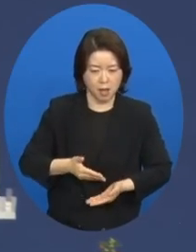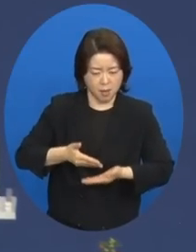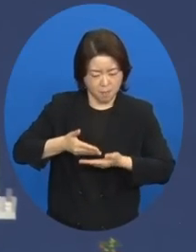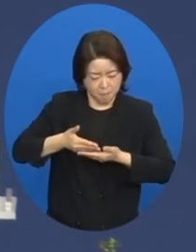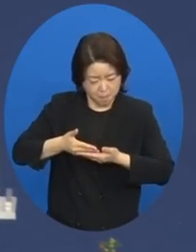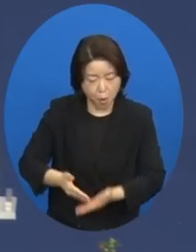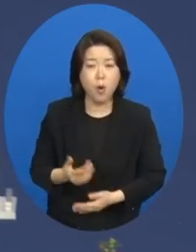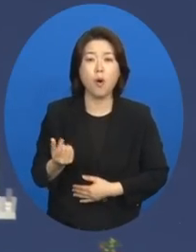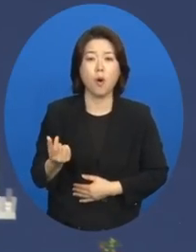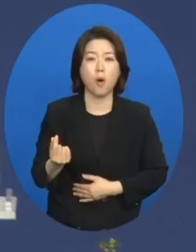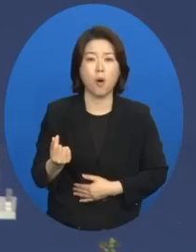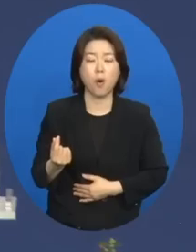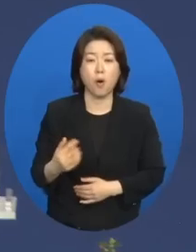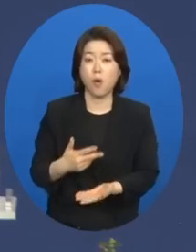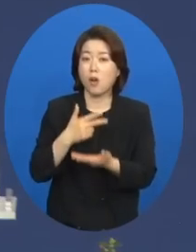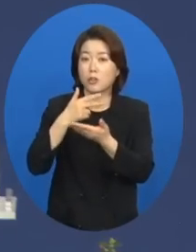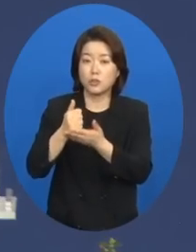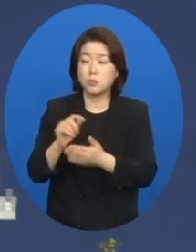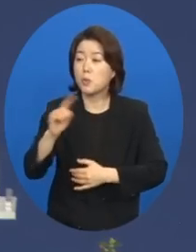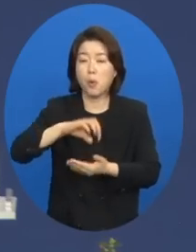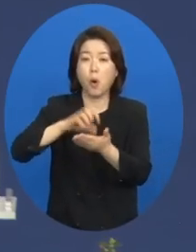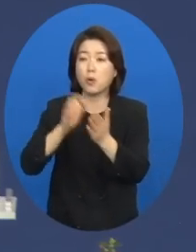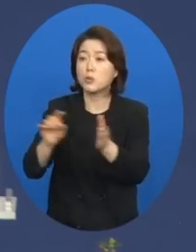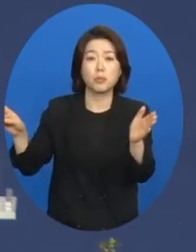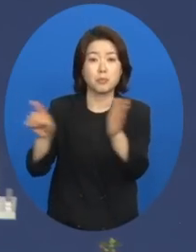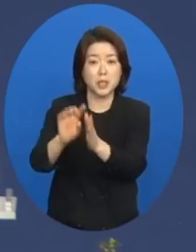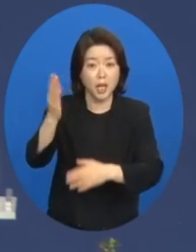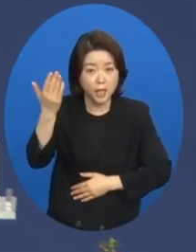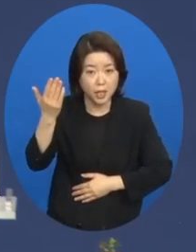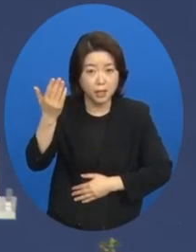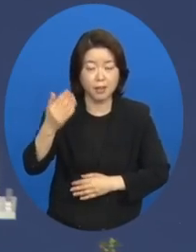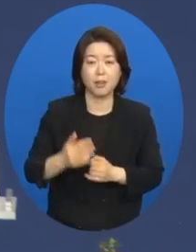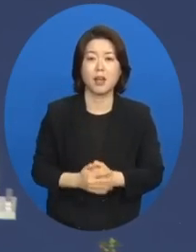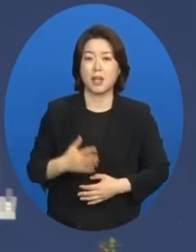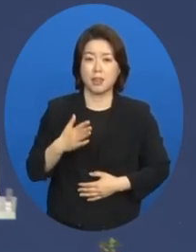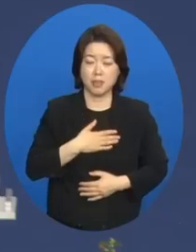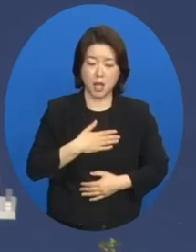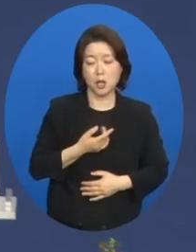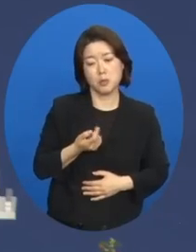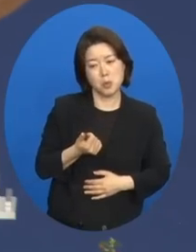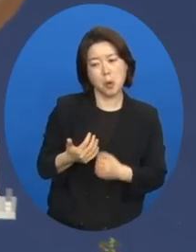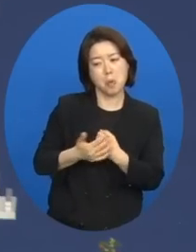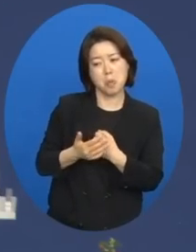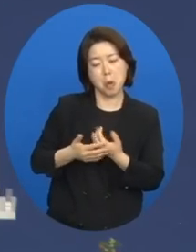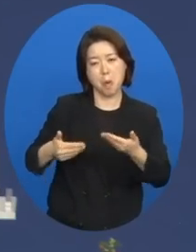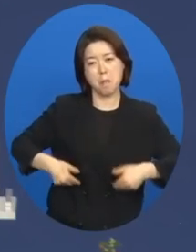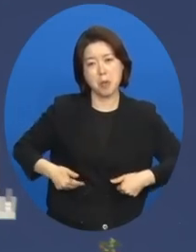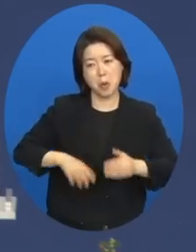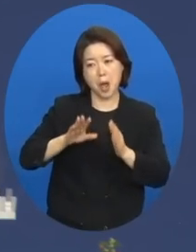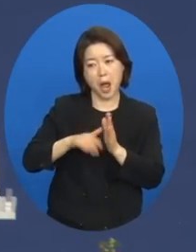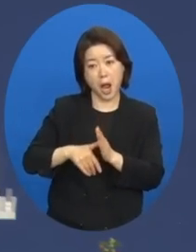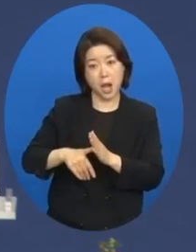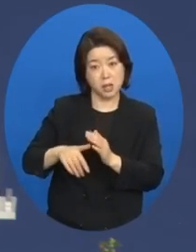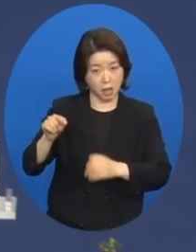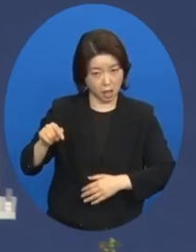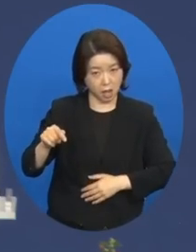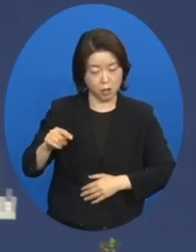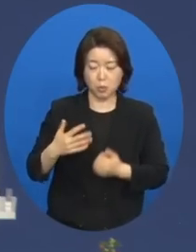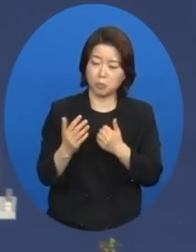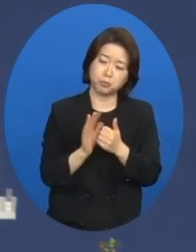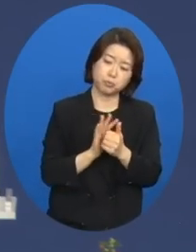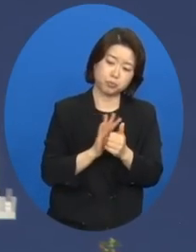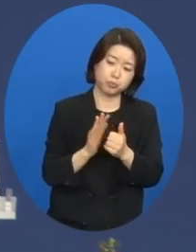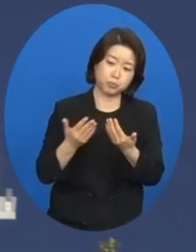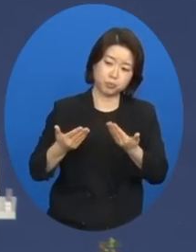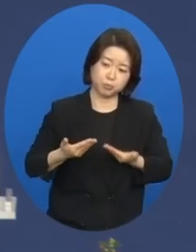정도입니다. 그러니까 주님을 어느 정도로 믿으라고 하는 말인 거 아니? 나 조금 도움이 필요할 때 도움이거나 아니면 위로가 필요할 때